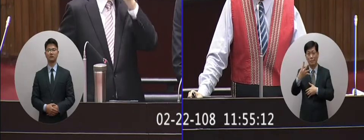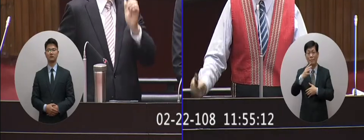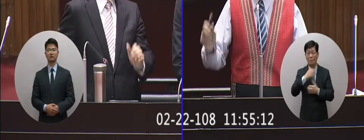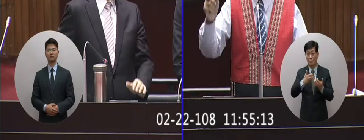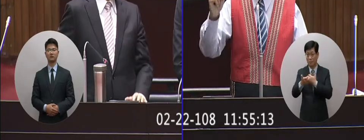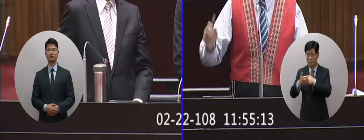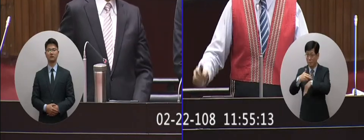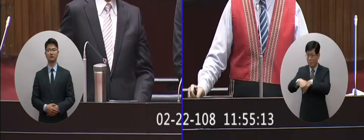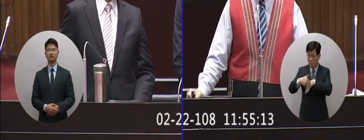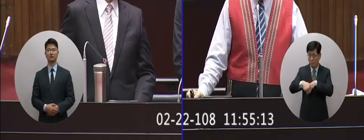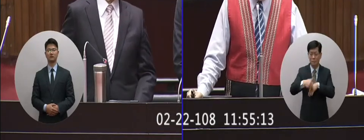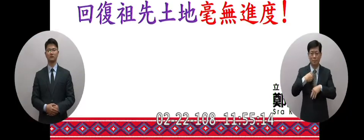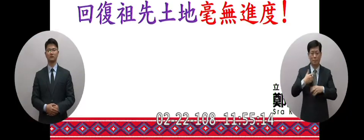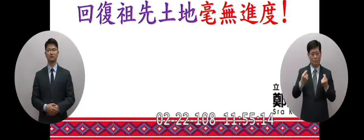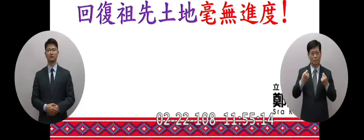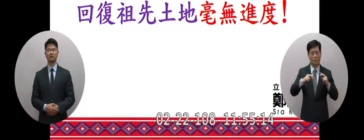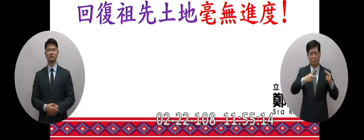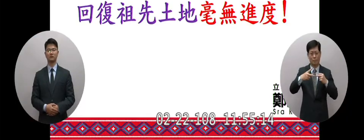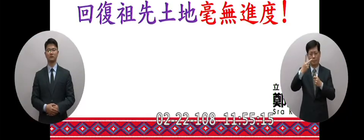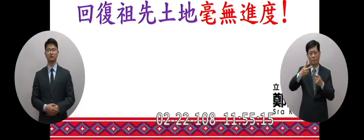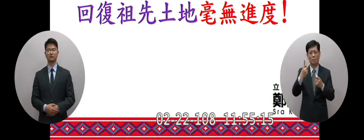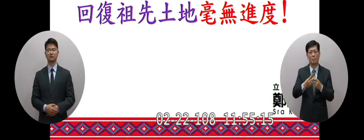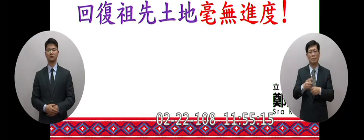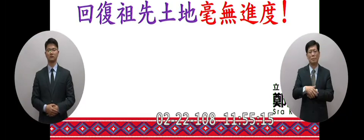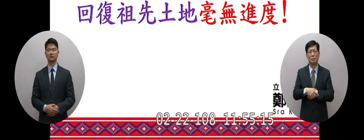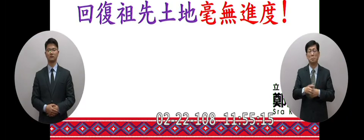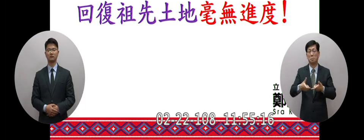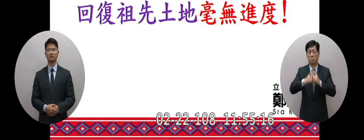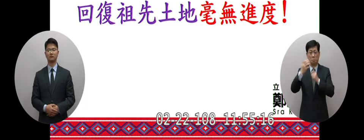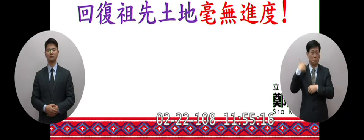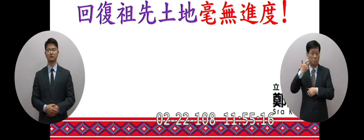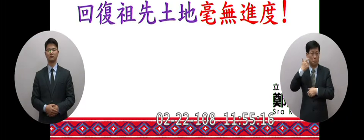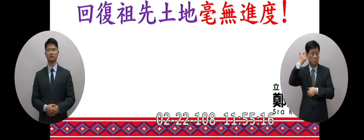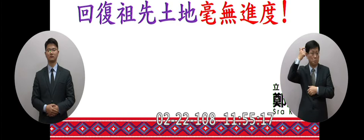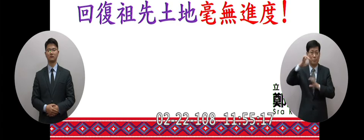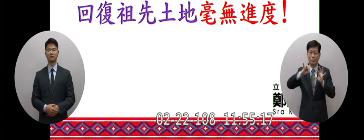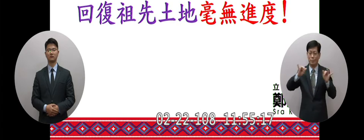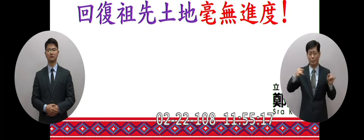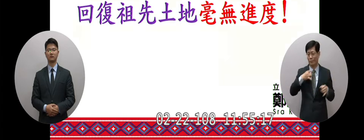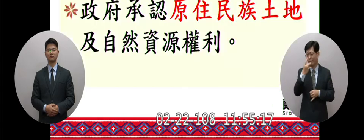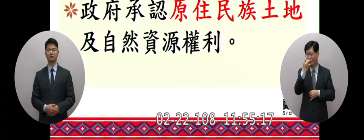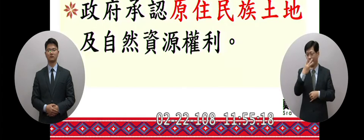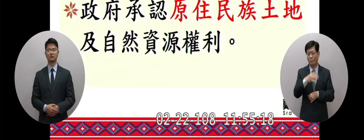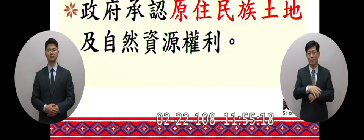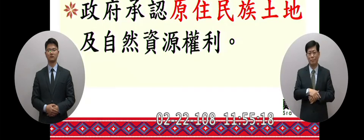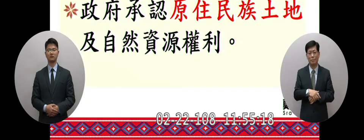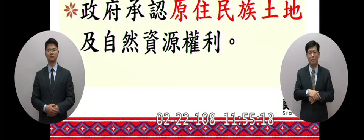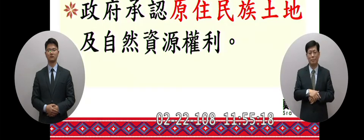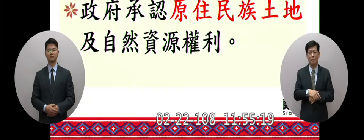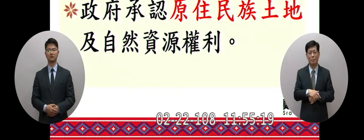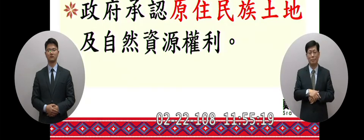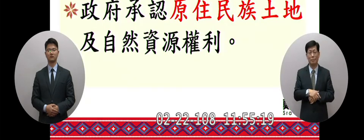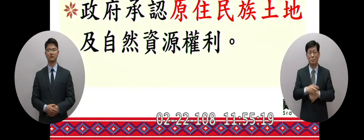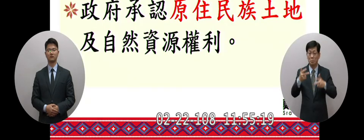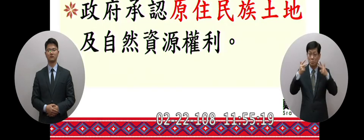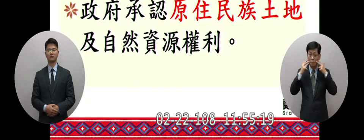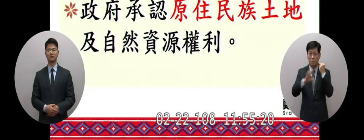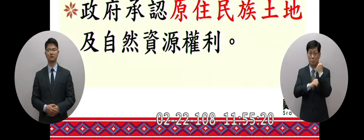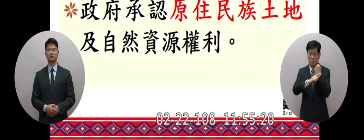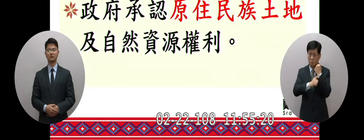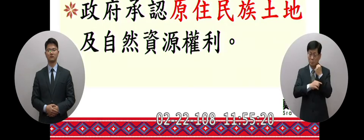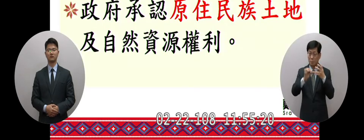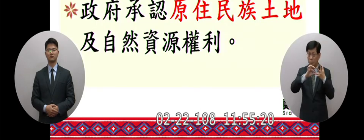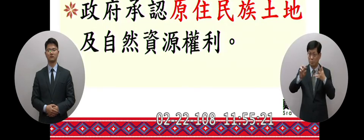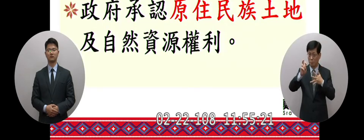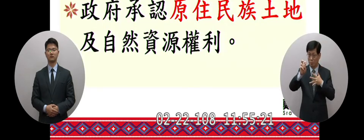原则，修正了2年，回复祖先土地毫无进展，毫无进度。原住民族基本法